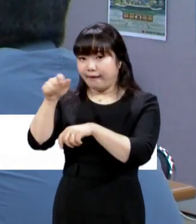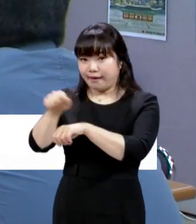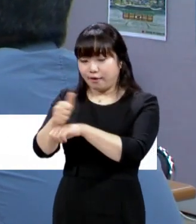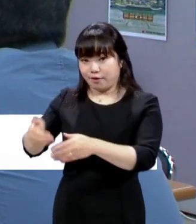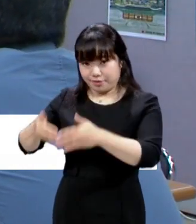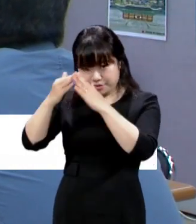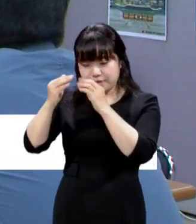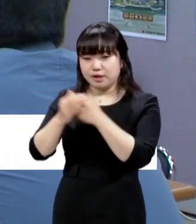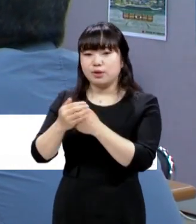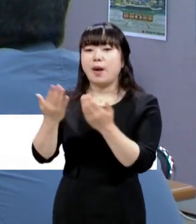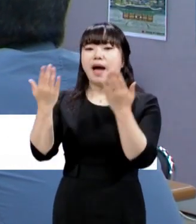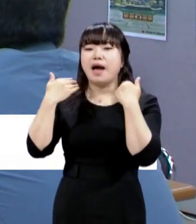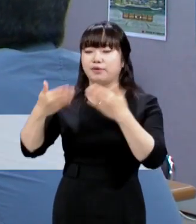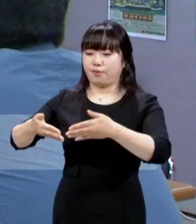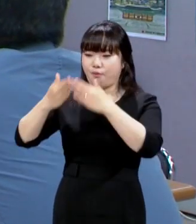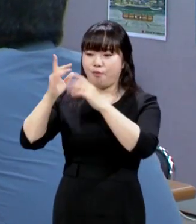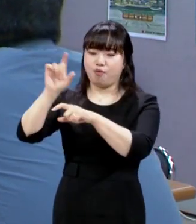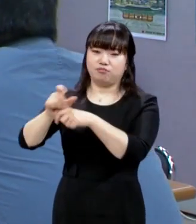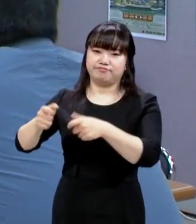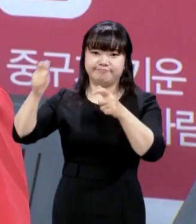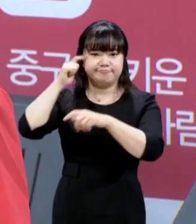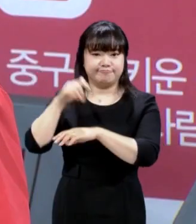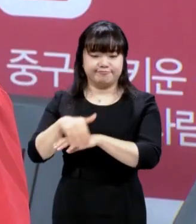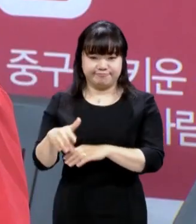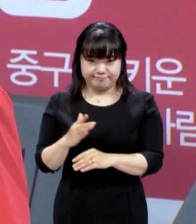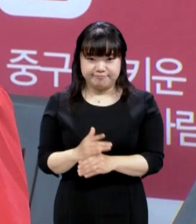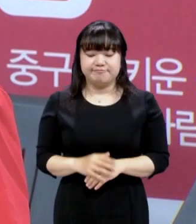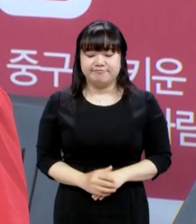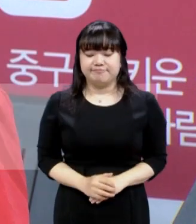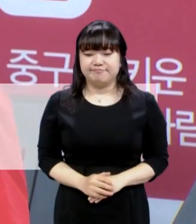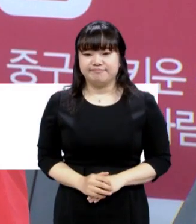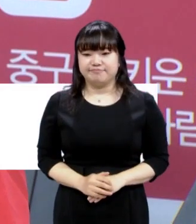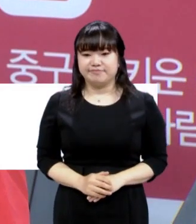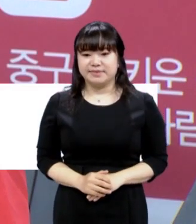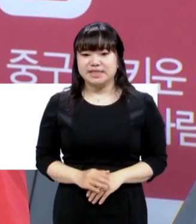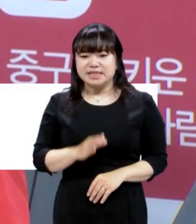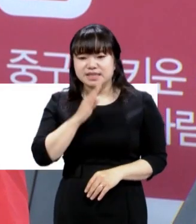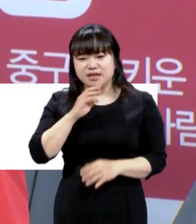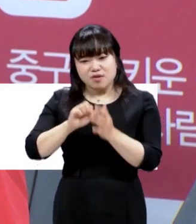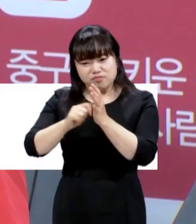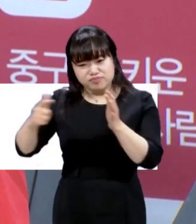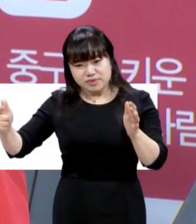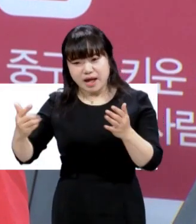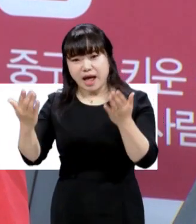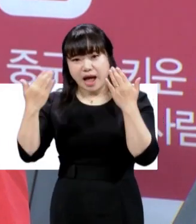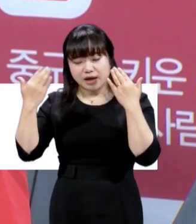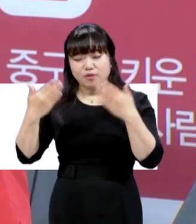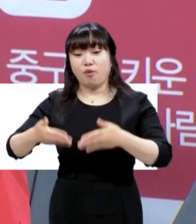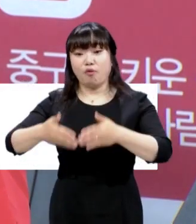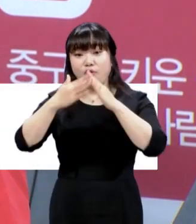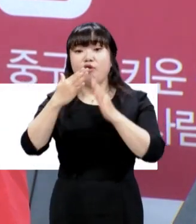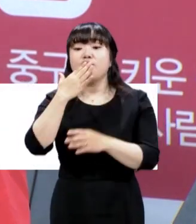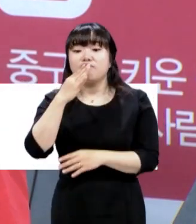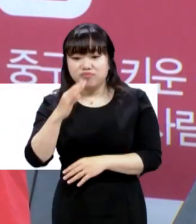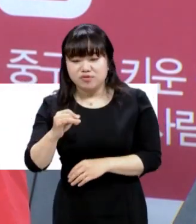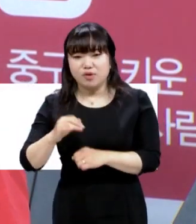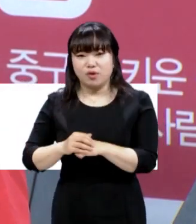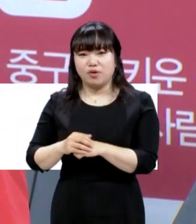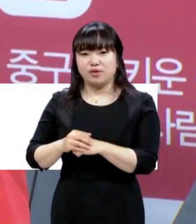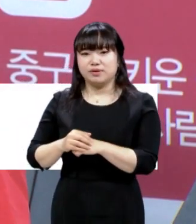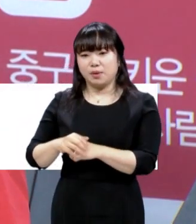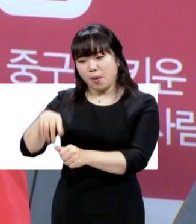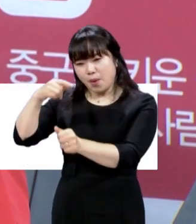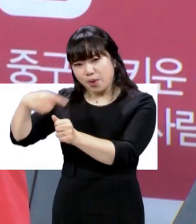인문계 고등학교를 늘린다는 구성입니다 시설 적 측면에서 의 학교를 개설한 문제와 또 콘텐츠